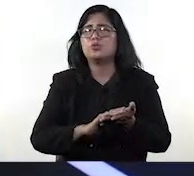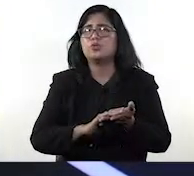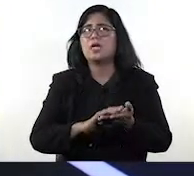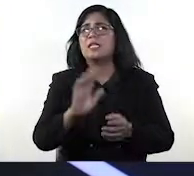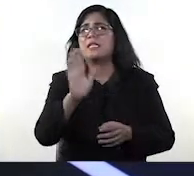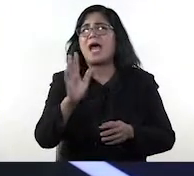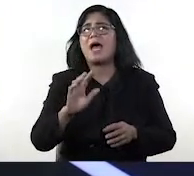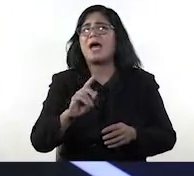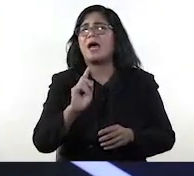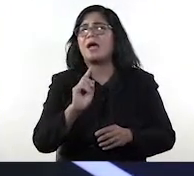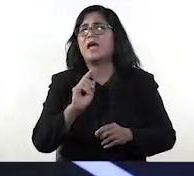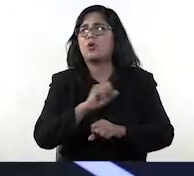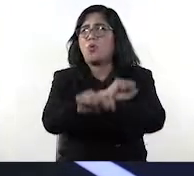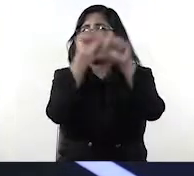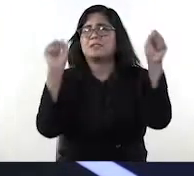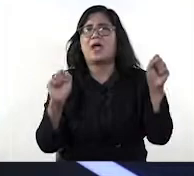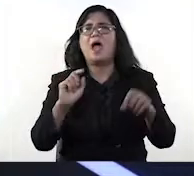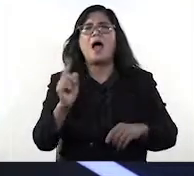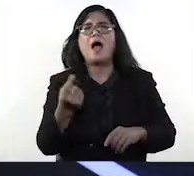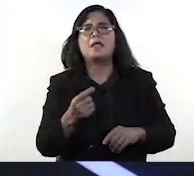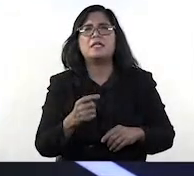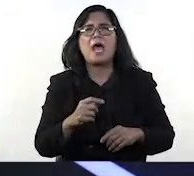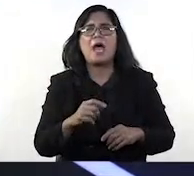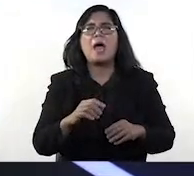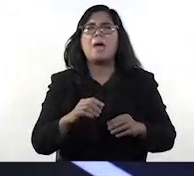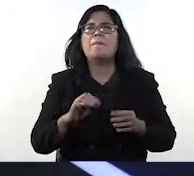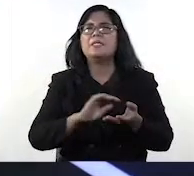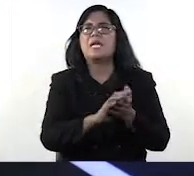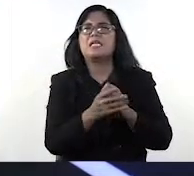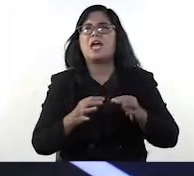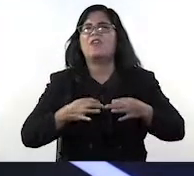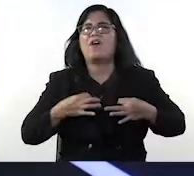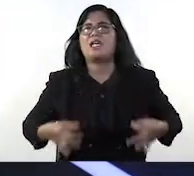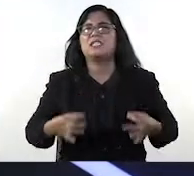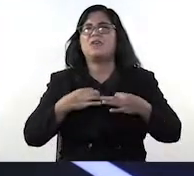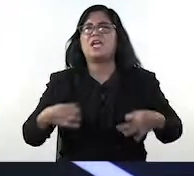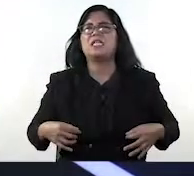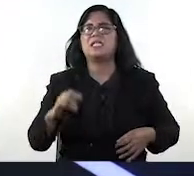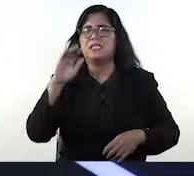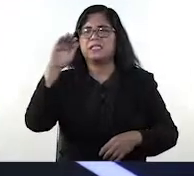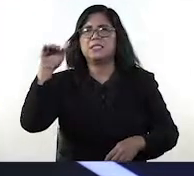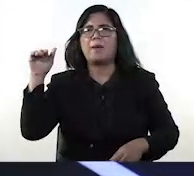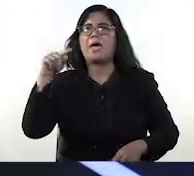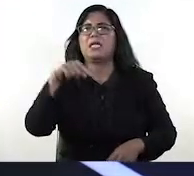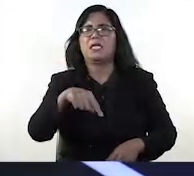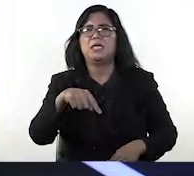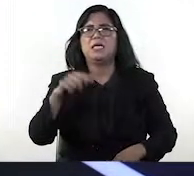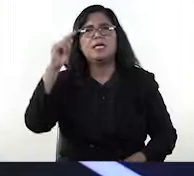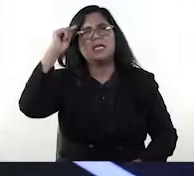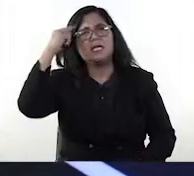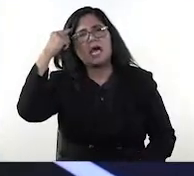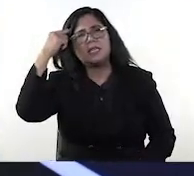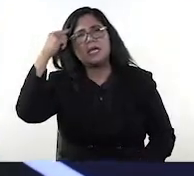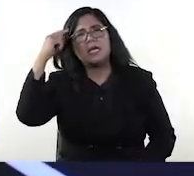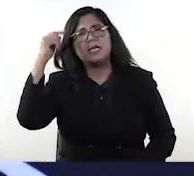Hai dokter tanpa kuasa Allah tak hanya akan menjadikan kita variasi-variasi modern ingat hari Hai yang menyalibkan